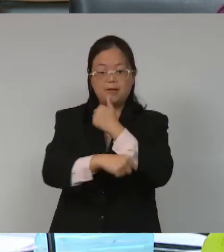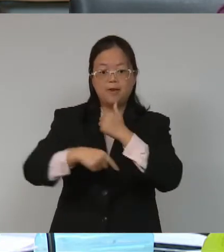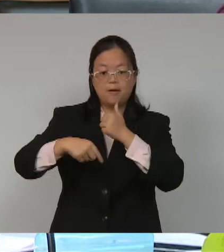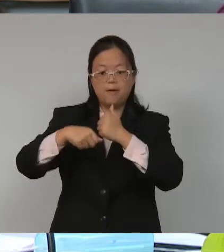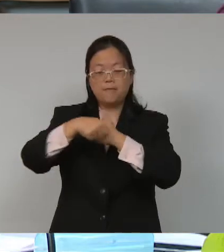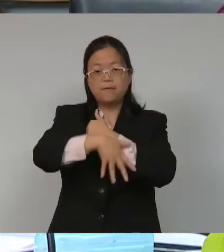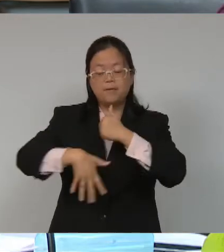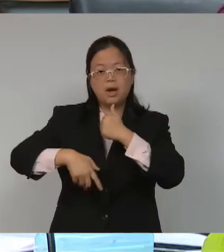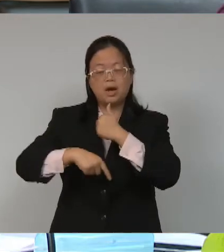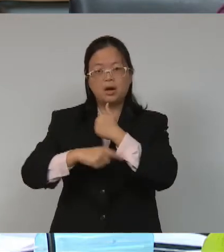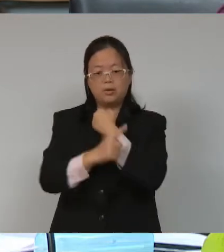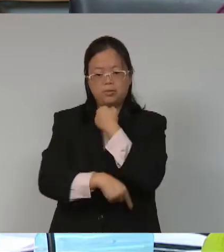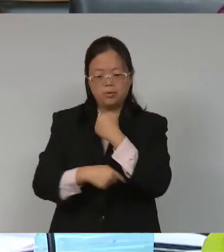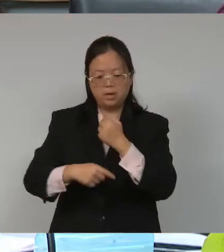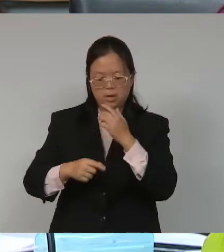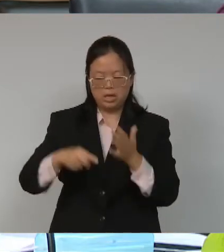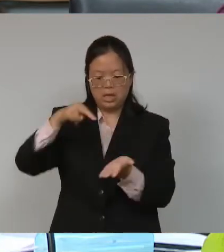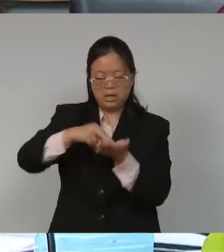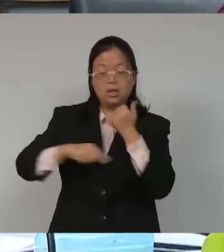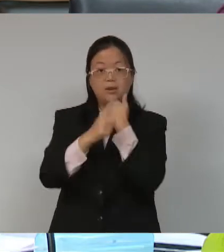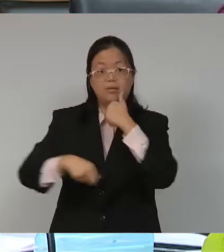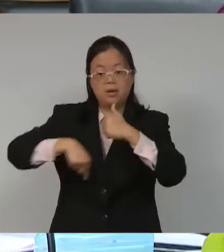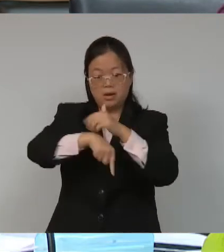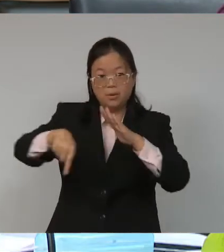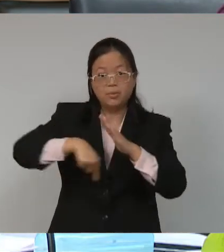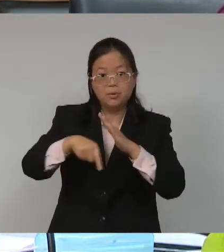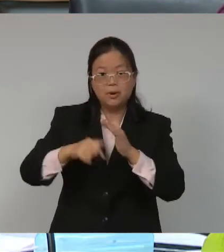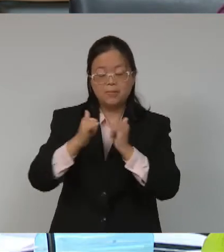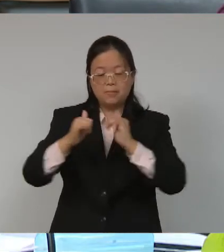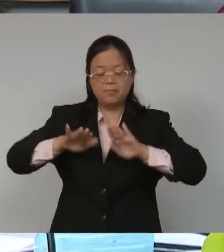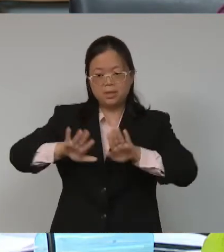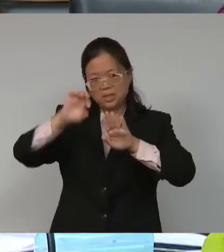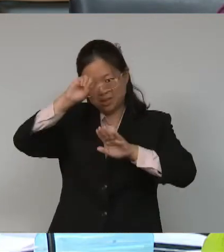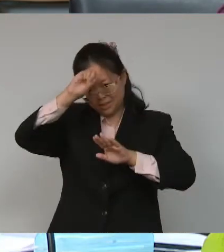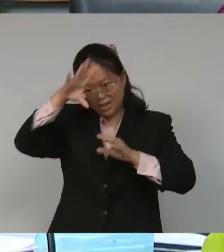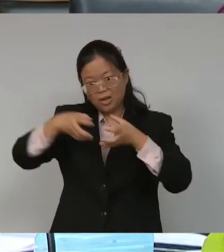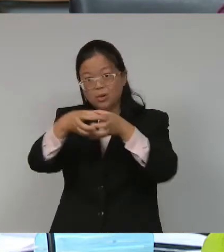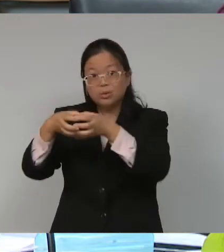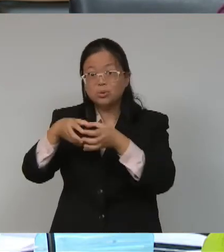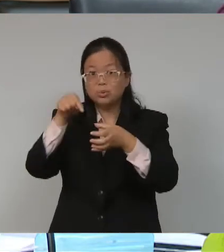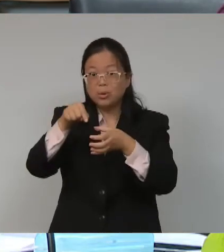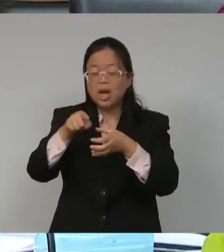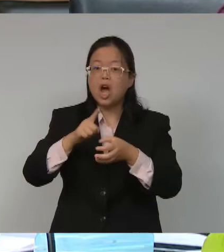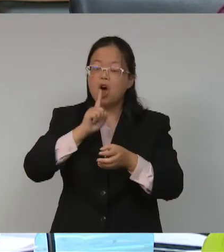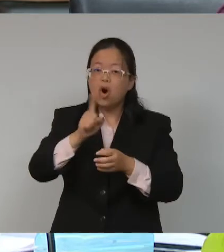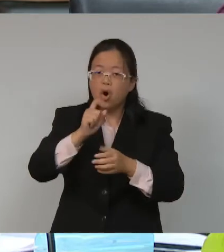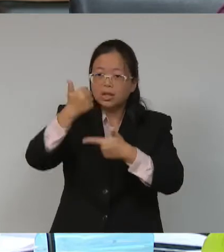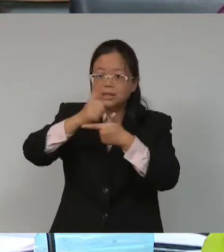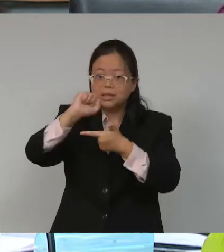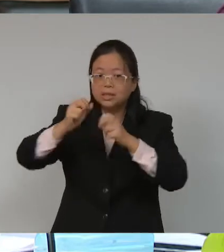表民进党吗？我觉得这个看起来是怪怪的啦。所以我个人看法是说，立法院民进党团的